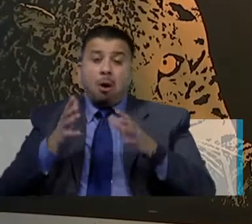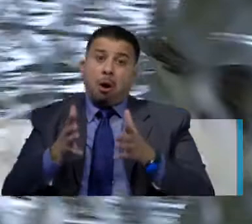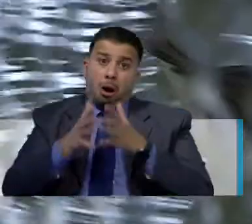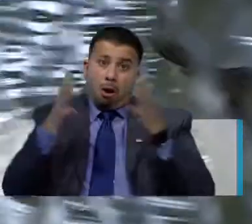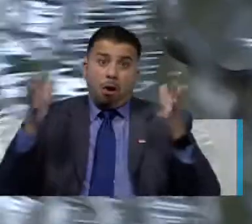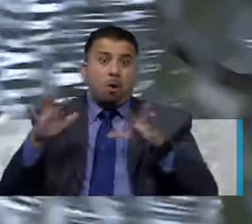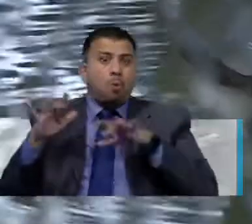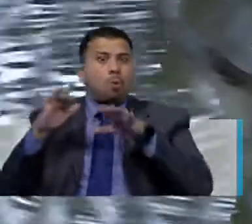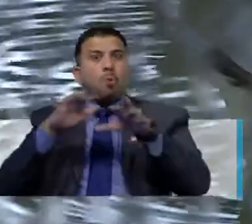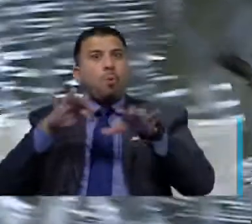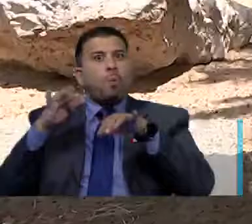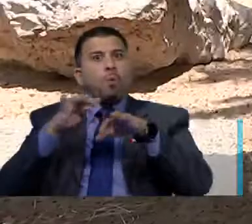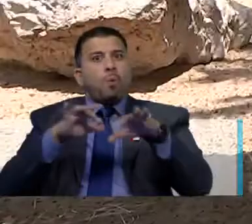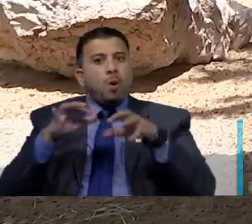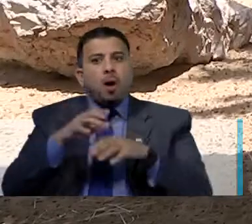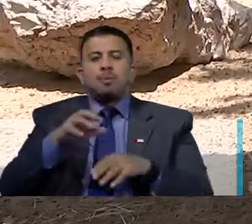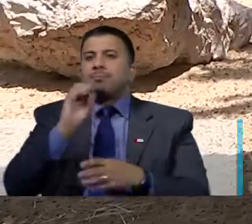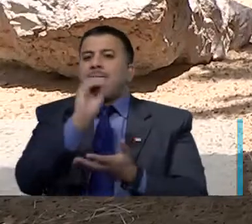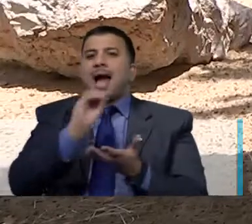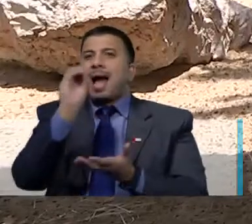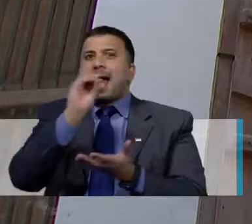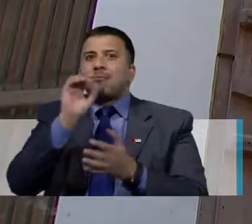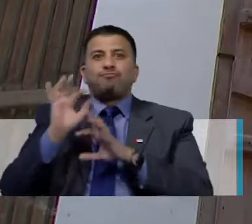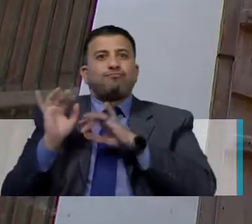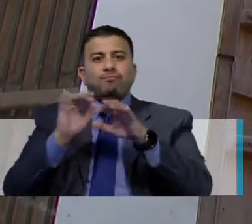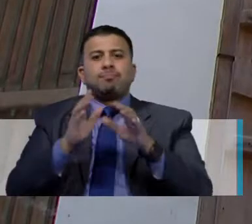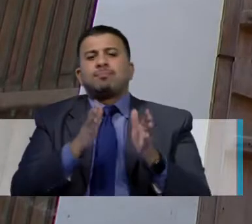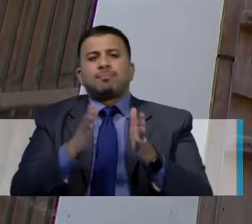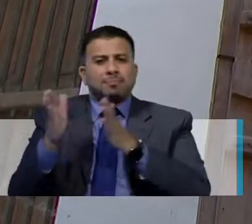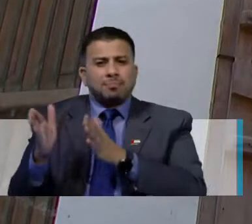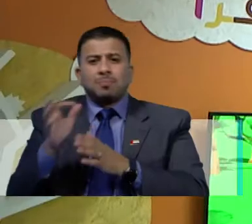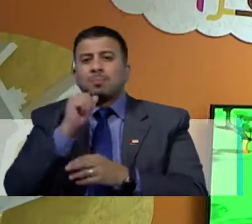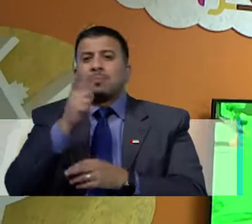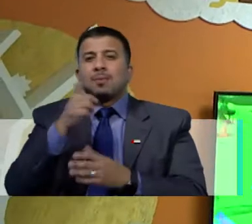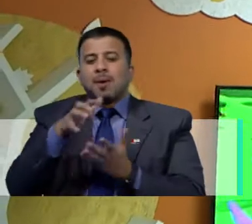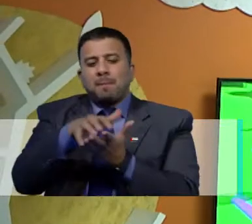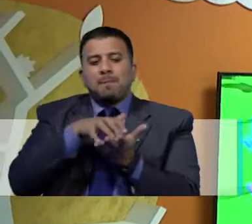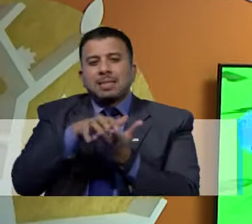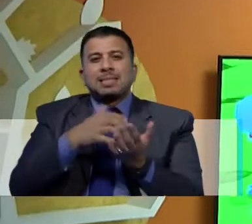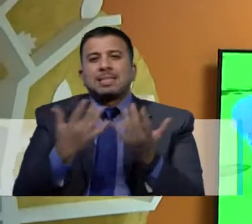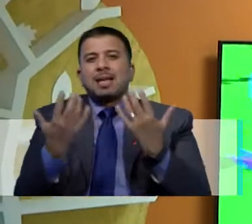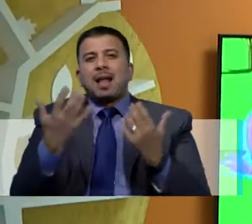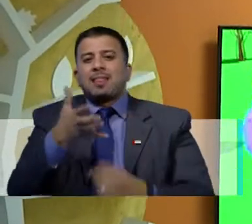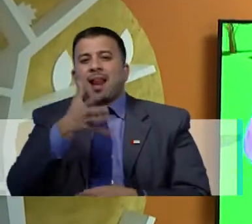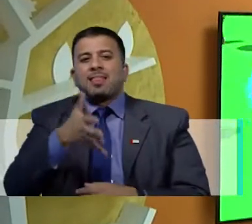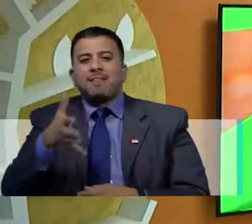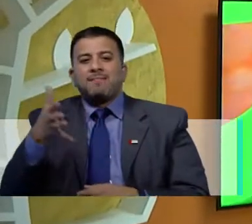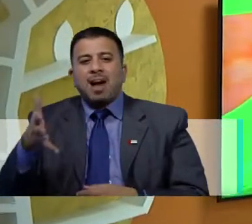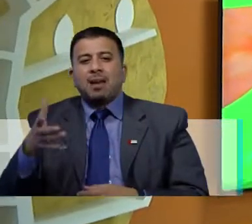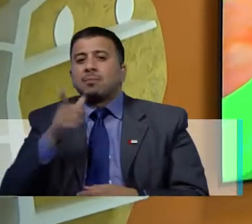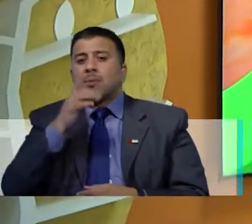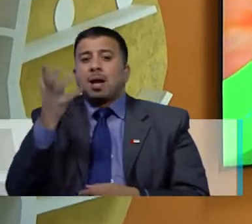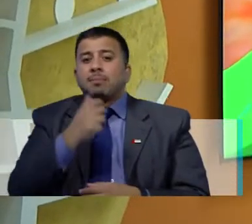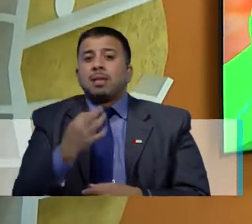من عدد زوار مرافق الهيئة. وإلى جانبه، حيث تقع مزرعة الأطفال، تم استقبال قرابة